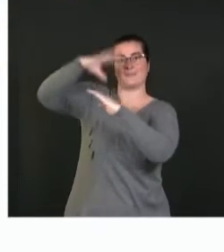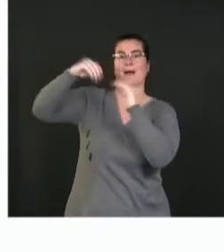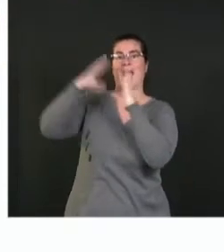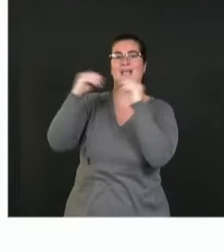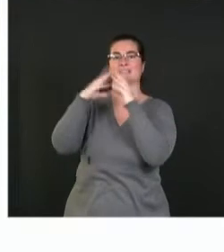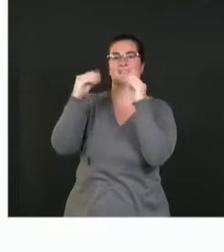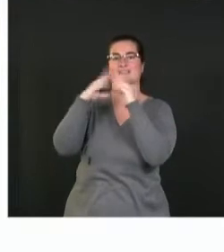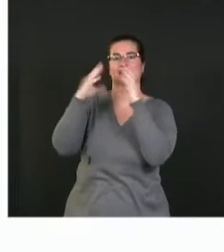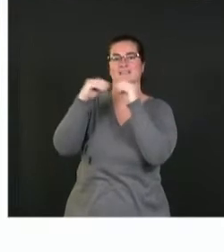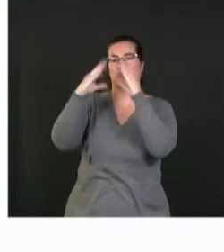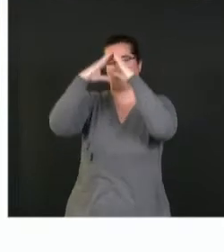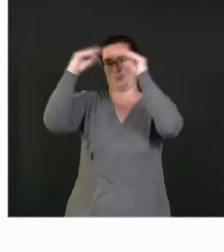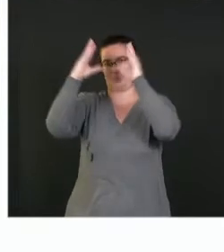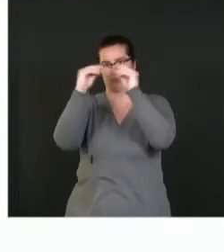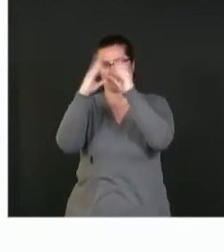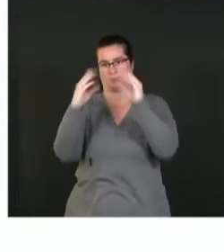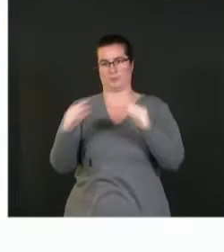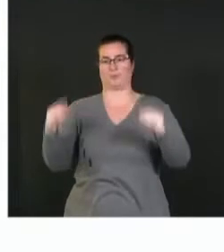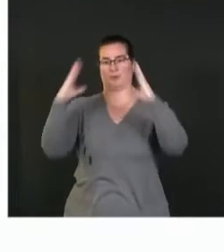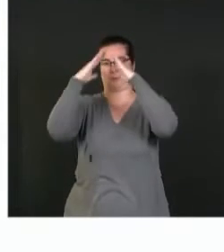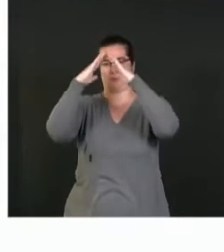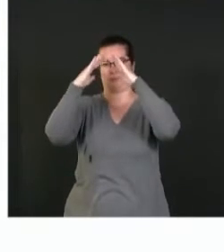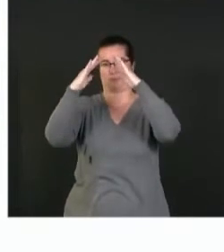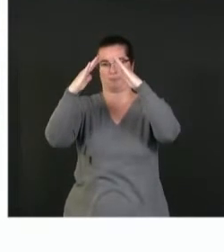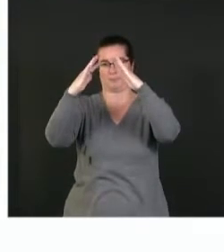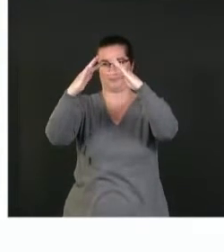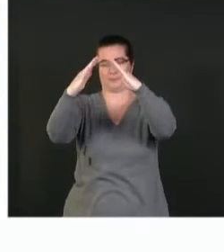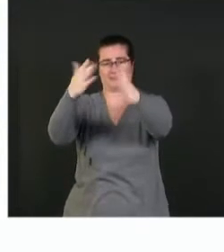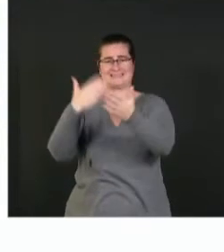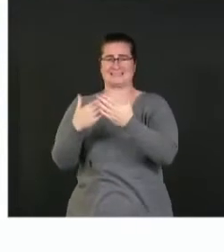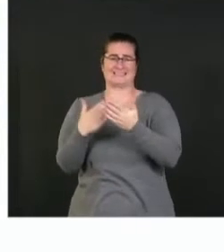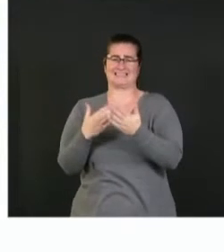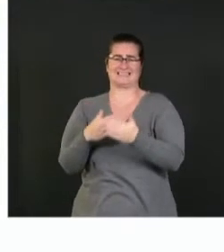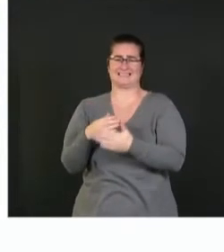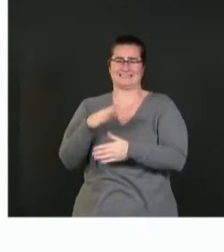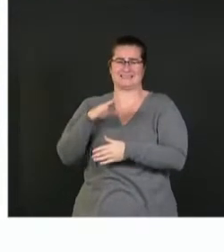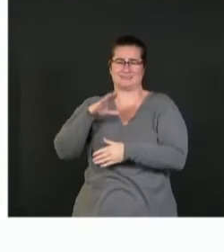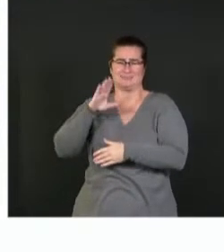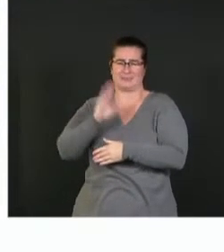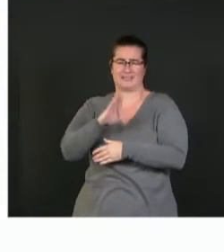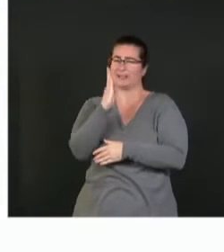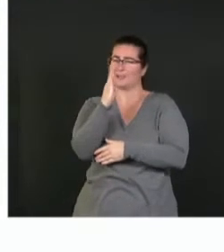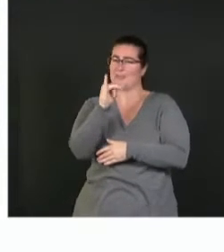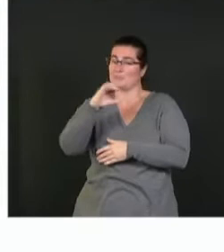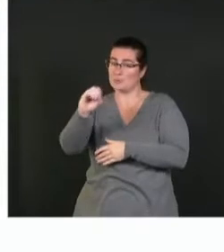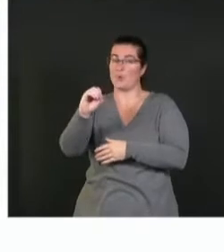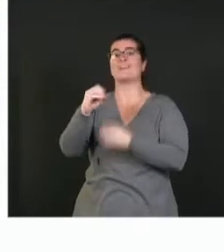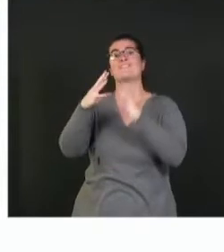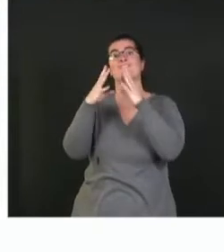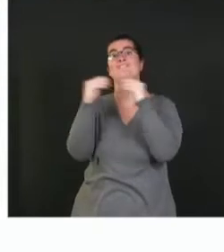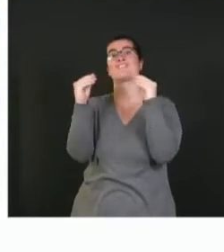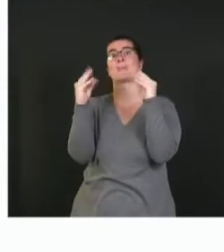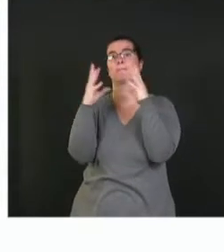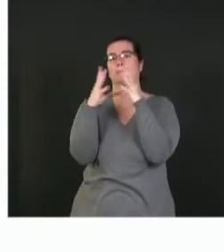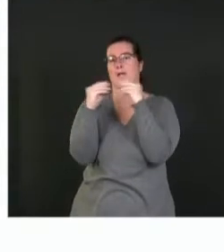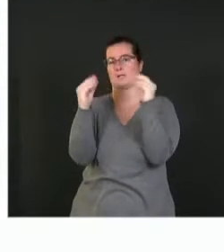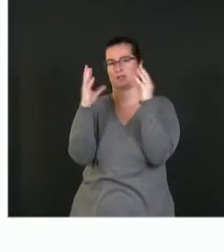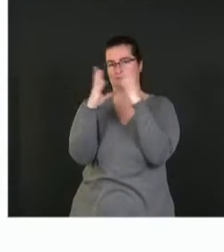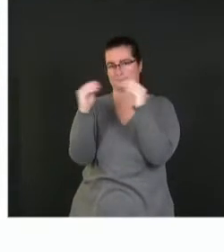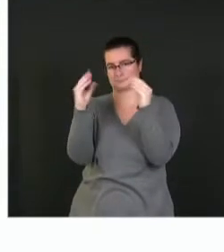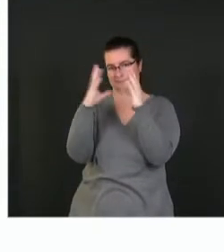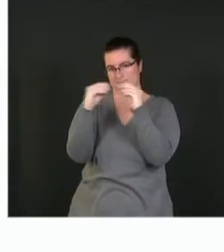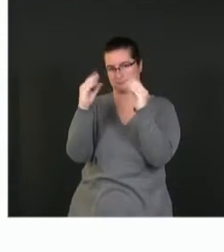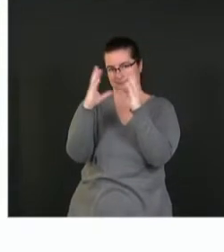recouverte de chaume. Enfin, je ne vais pas vous faire le détail de tout ça, mais tout ça est bio, géosourcé, c'est du bois et sont des fibres. Vous avez dans